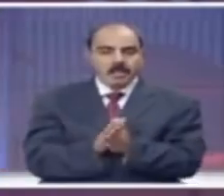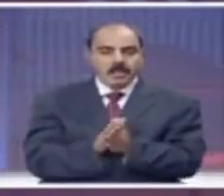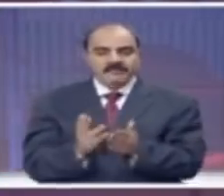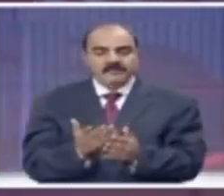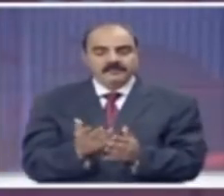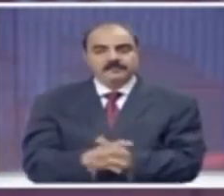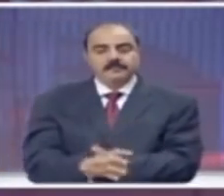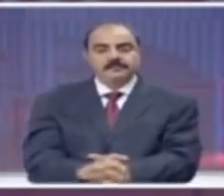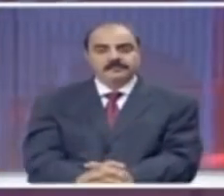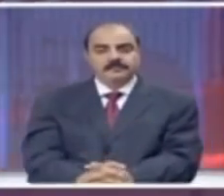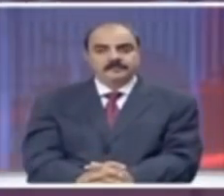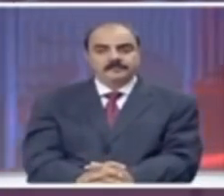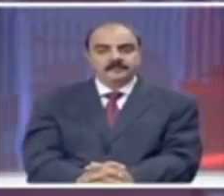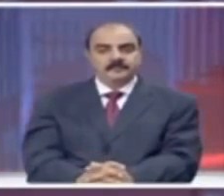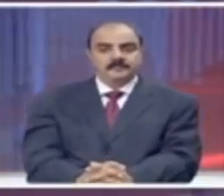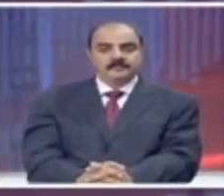حولك.